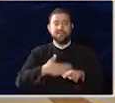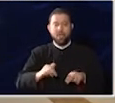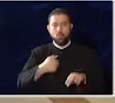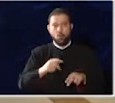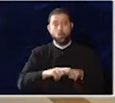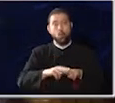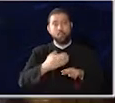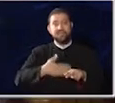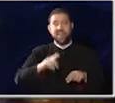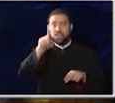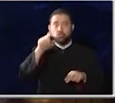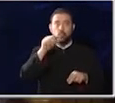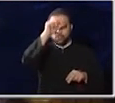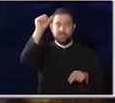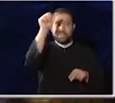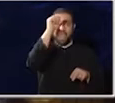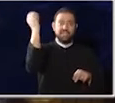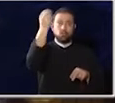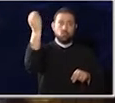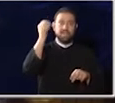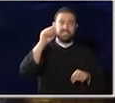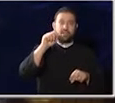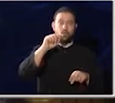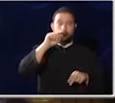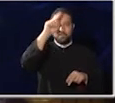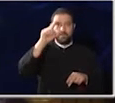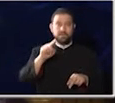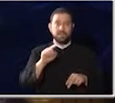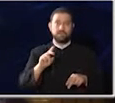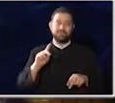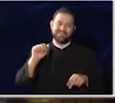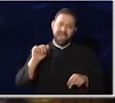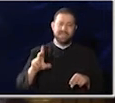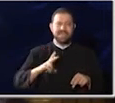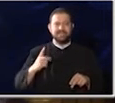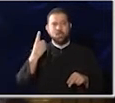Este, într-adevăr, este prezentă această ispită și